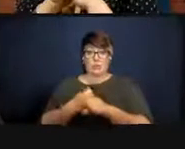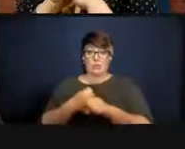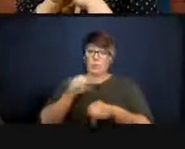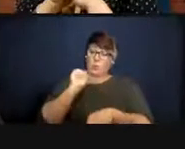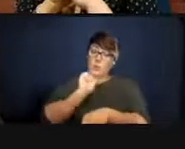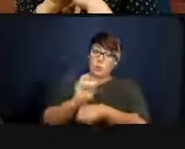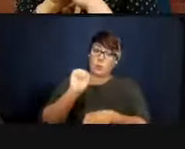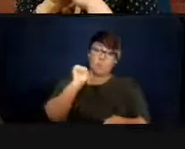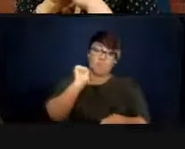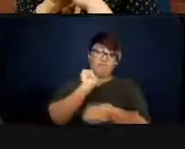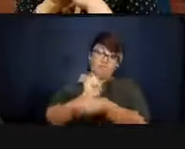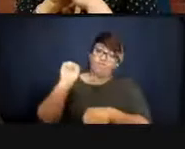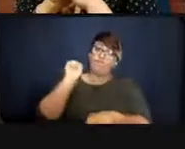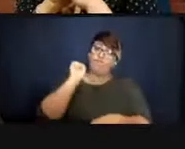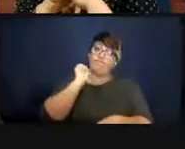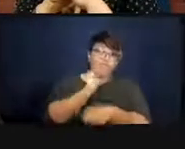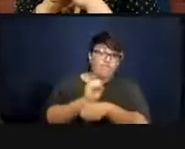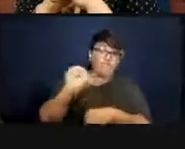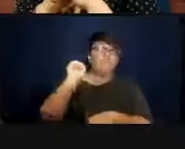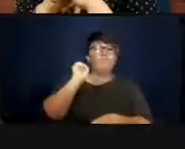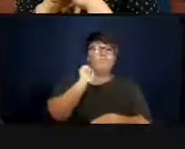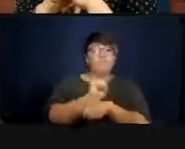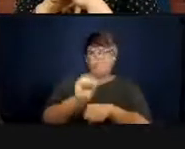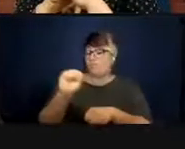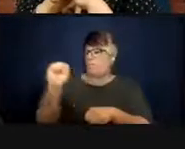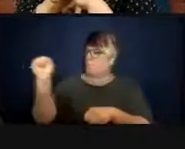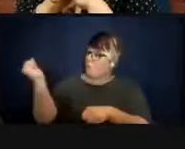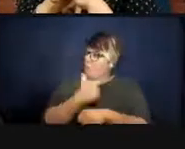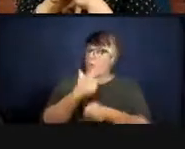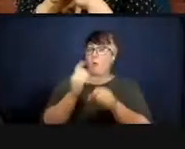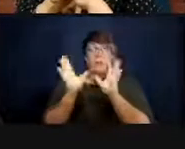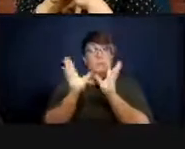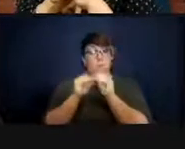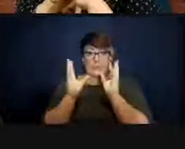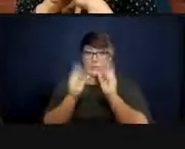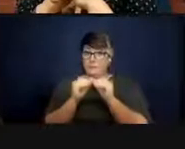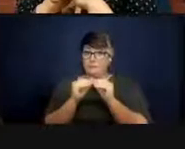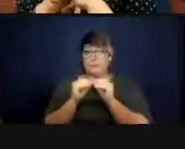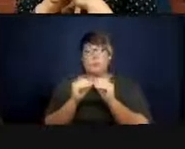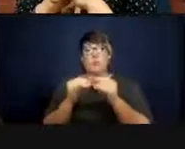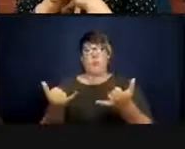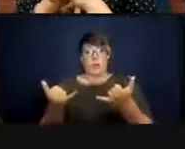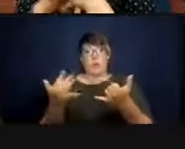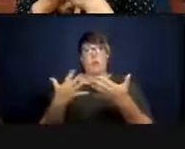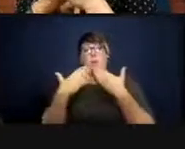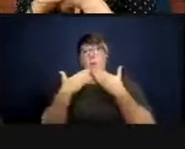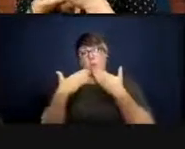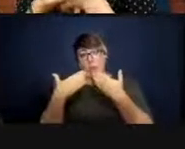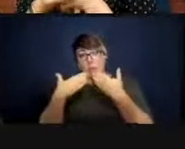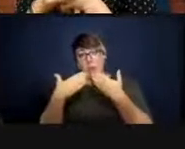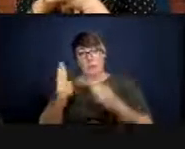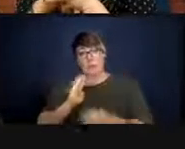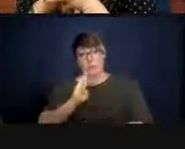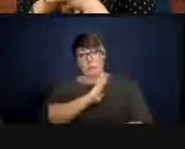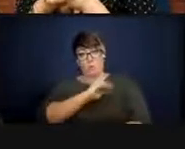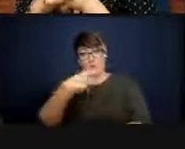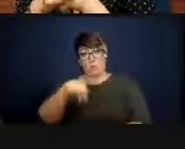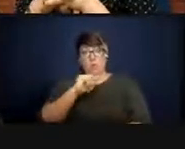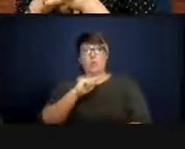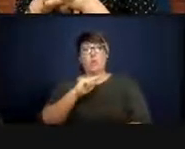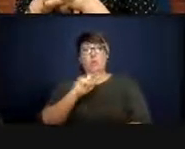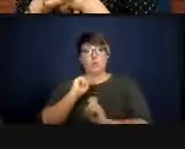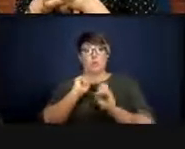kuzungumzia kazi ambayo tumefanya. Kwa kweli kazi ni nyingi. Kwa sasa ningependa kuishukuru